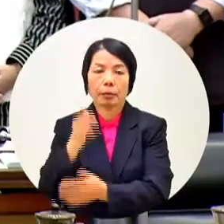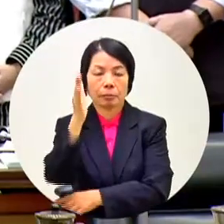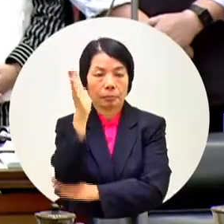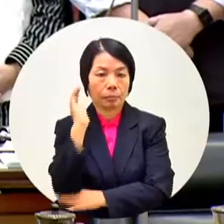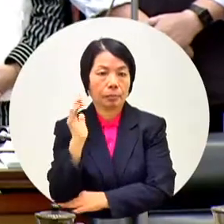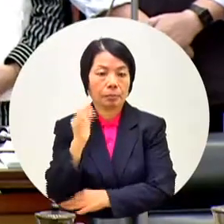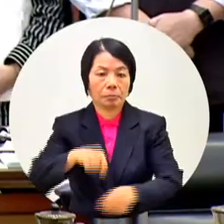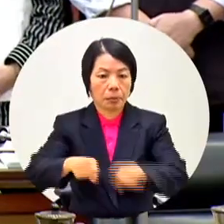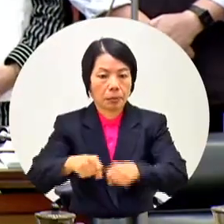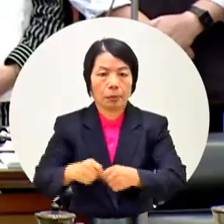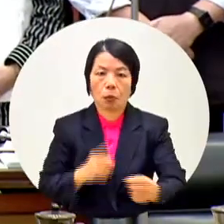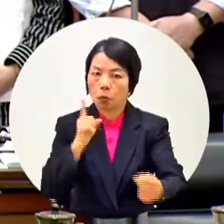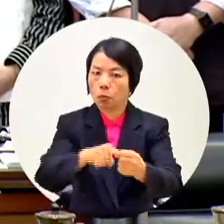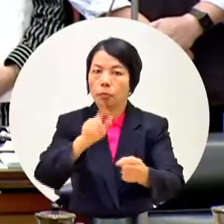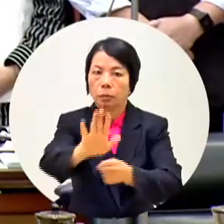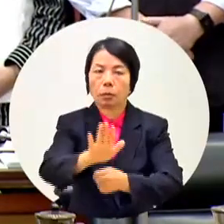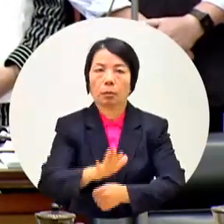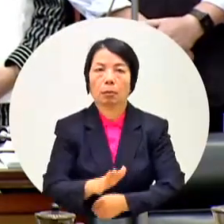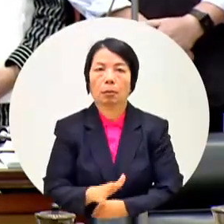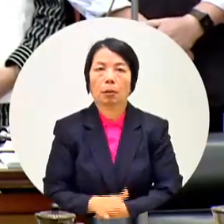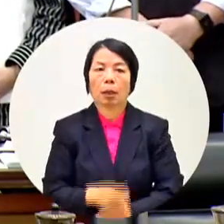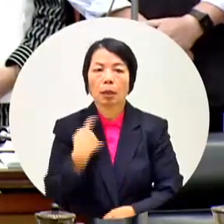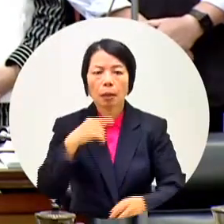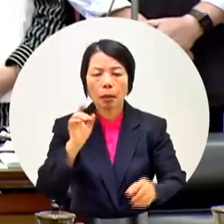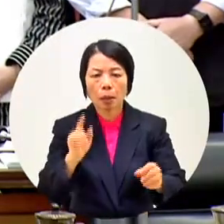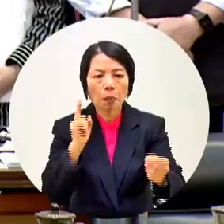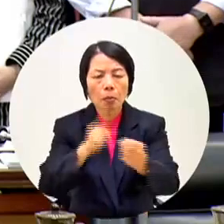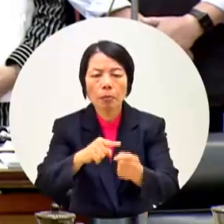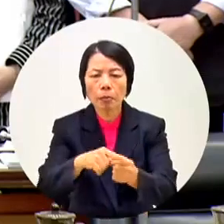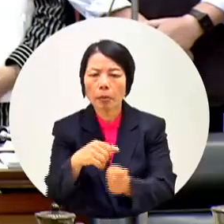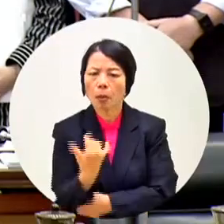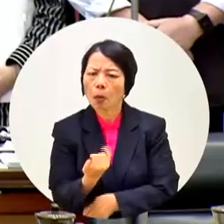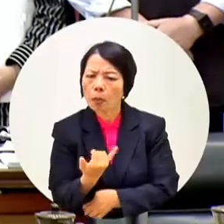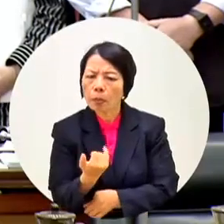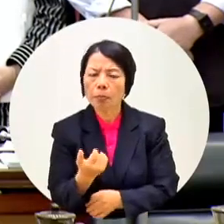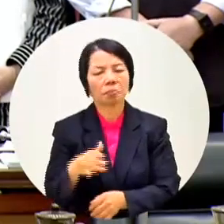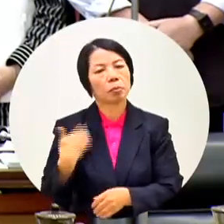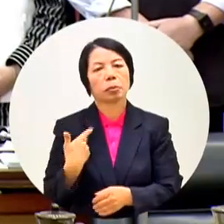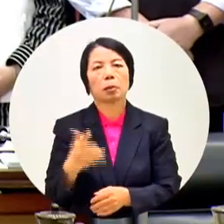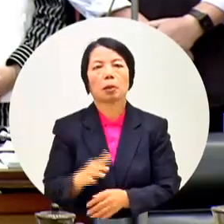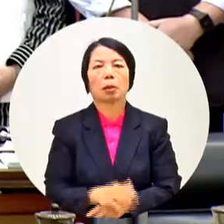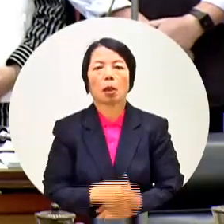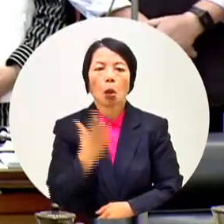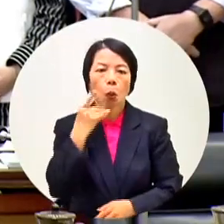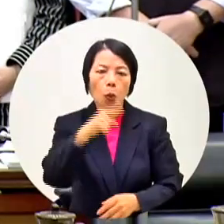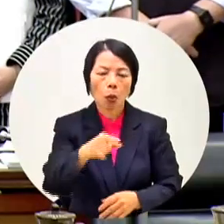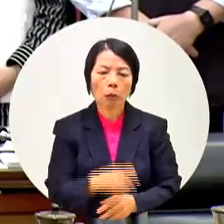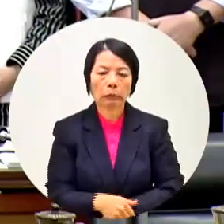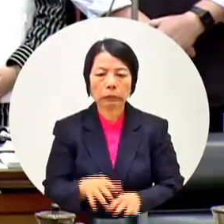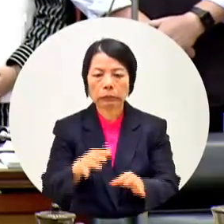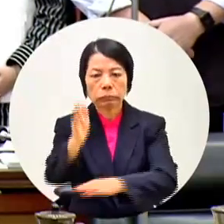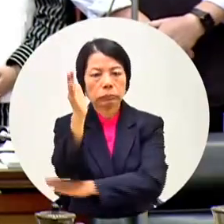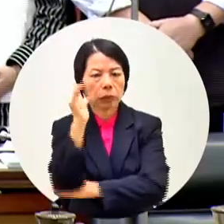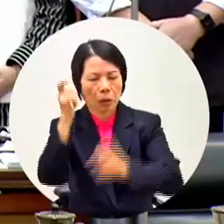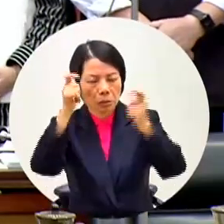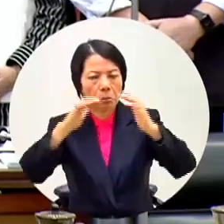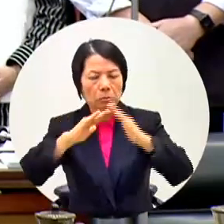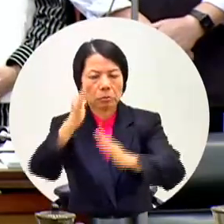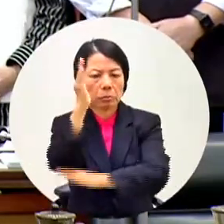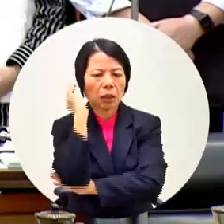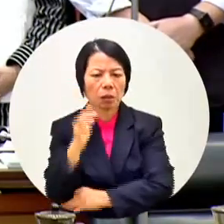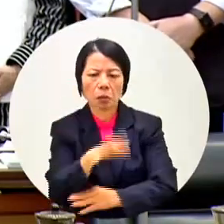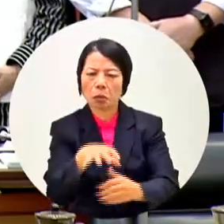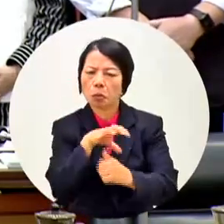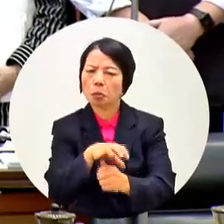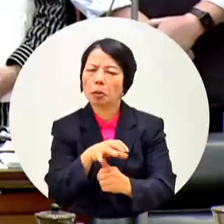性到底可不可以？诶，人现在是卡伫中。啊，地方的权限有限啊，啊，所以我在这边在呼吁啊，吼，放